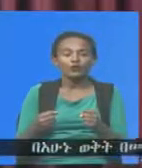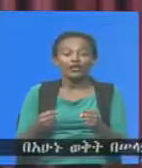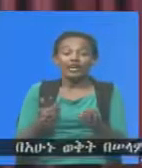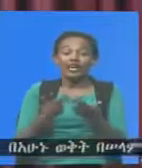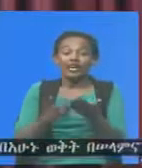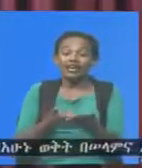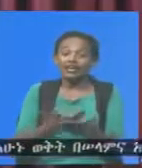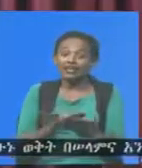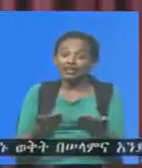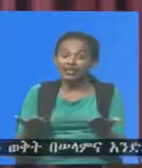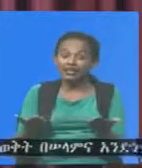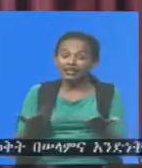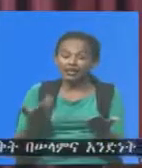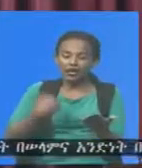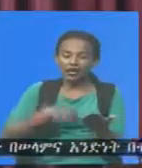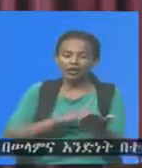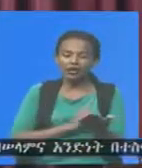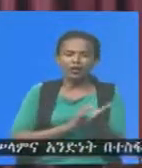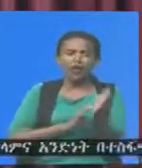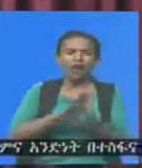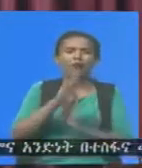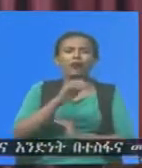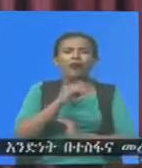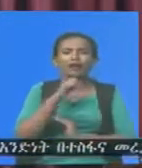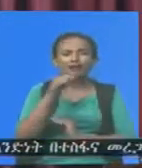ይሄ ነገር እንደኛ ባላደገ ሀገር